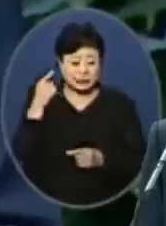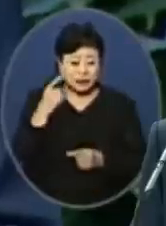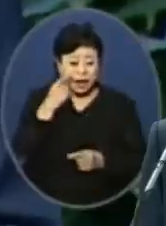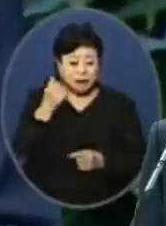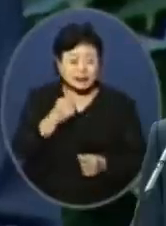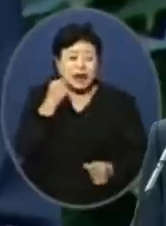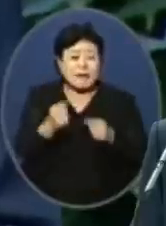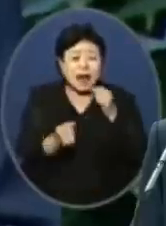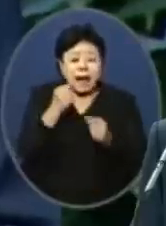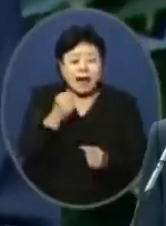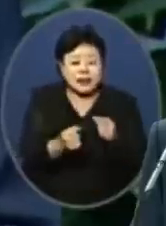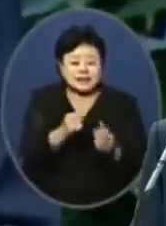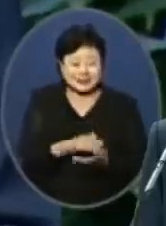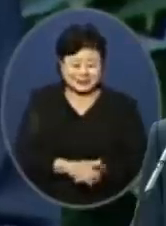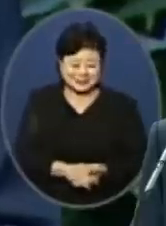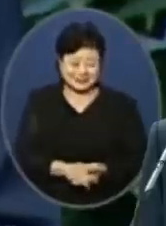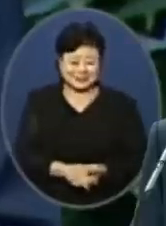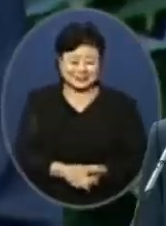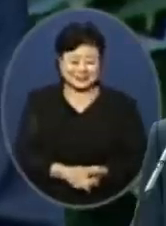아버지가 뛰어나갔습니다.